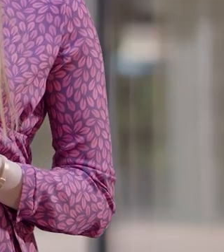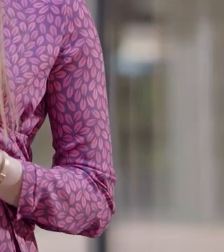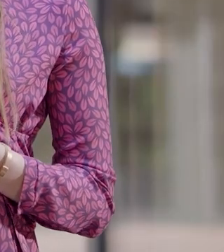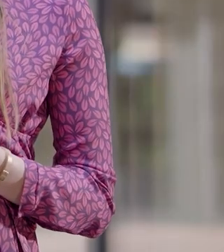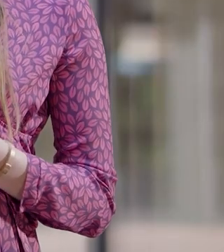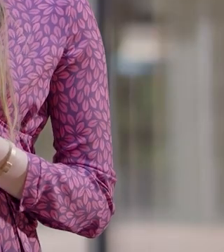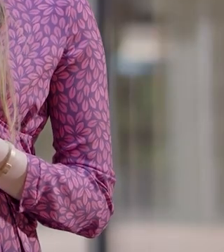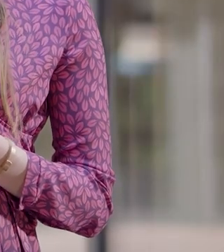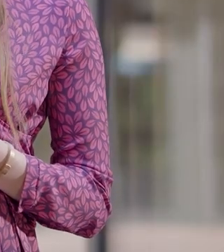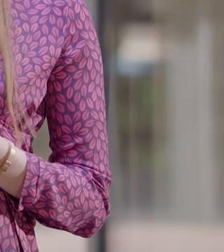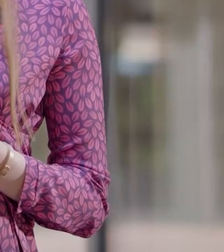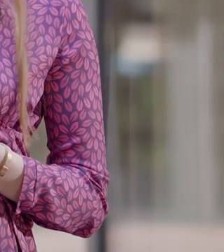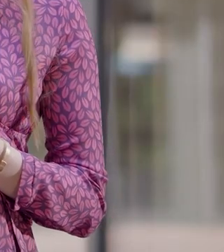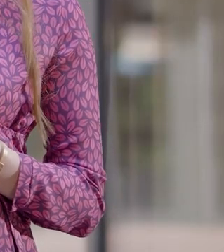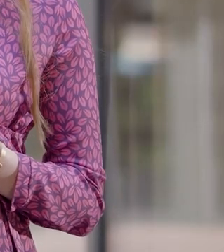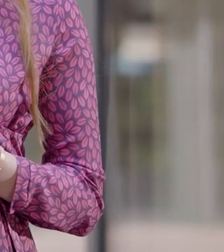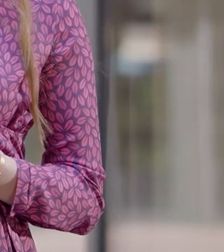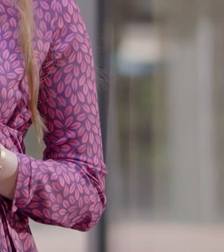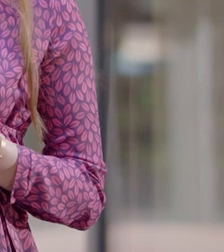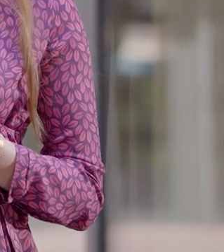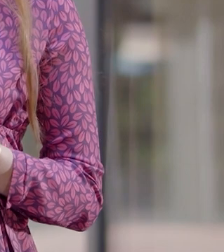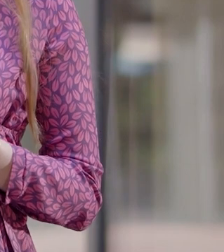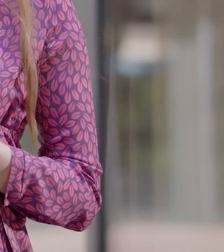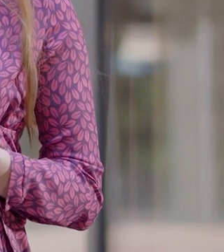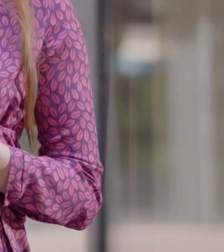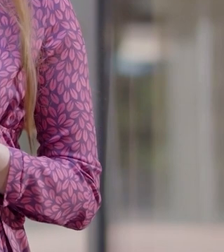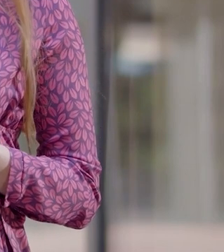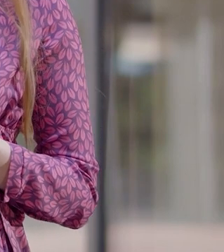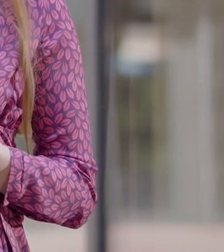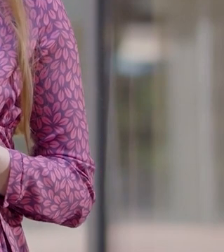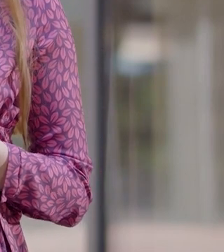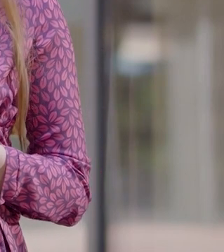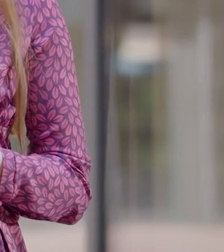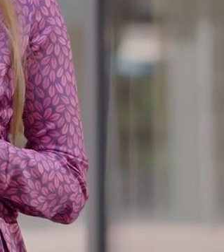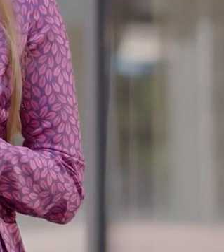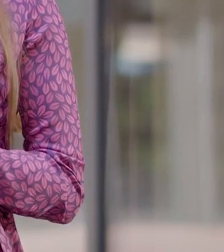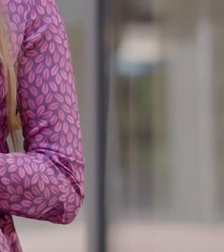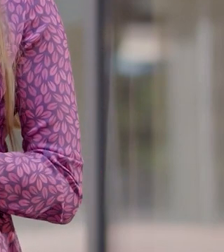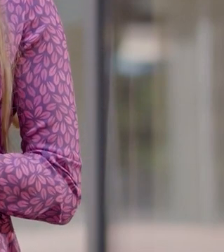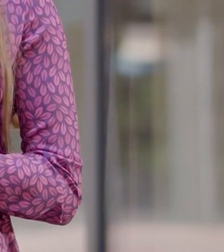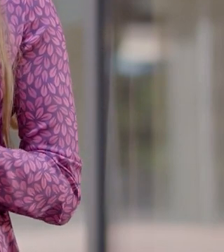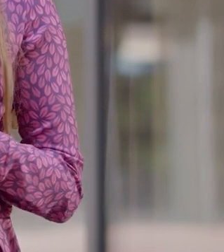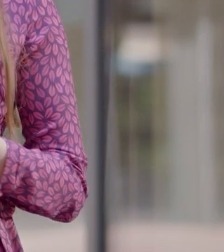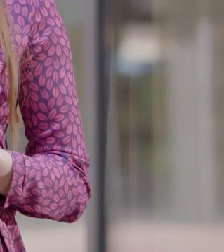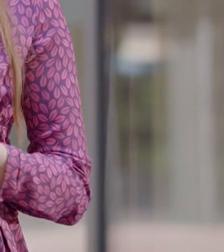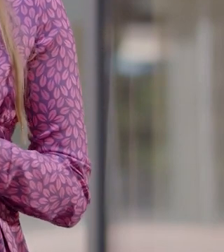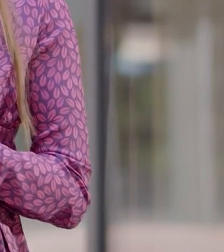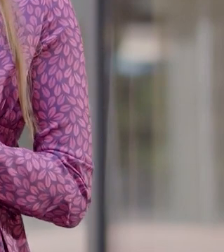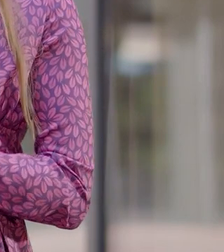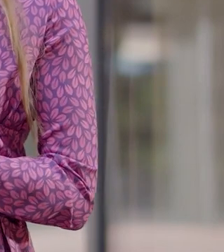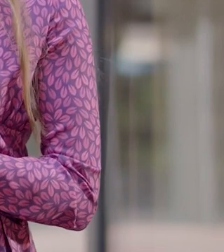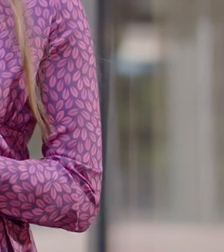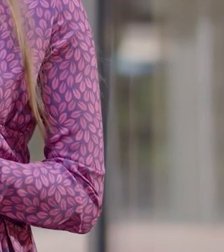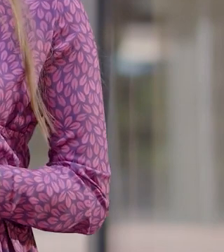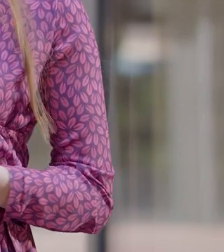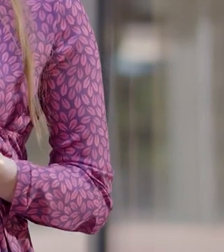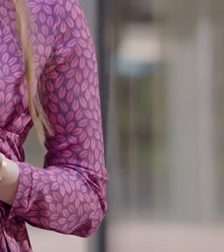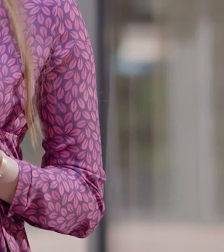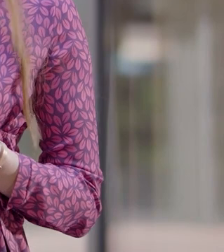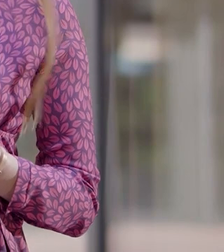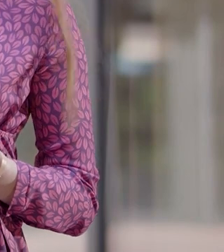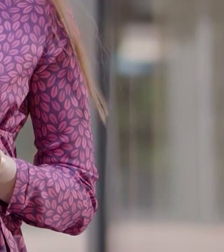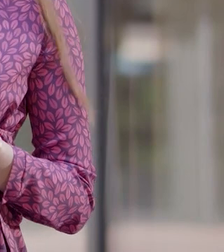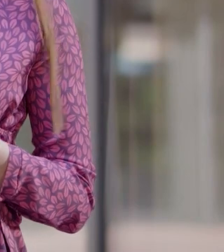Badanie opinii jest bardzo ważną częścią pracy biura. Tutaj zarówno badamy opinie wśród naszych absolwentów, jak i wśród pracodawców.